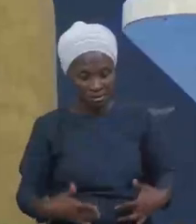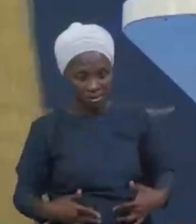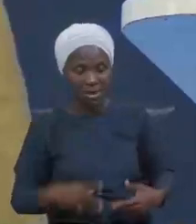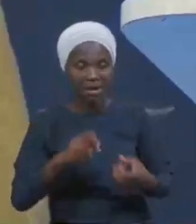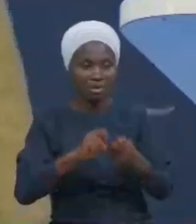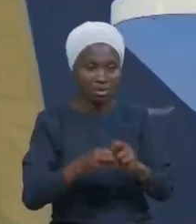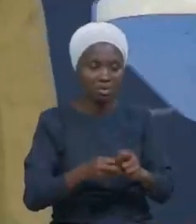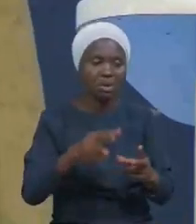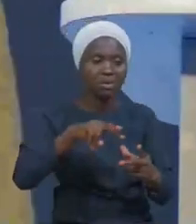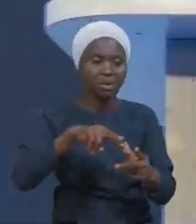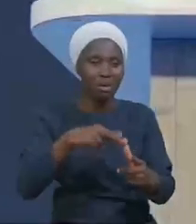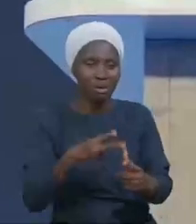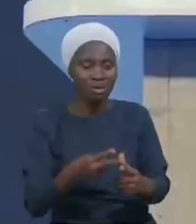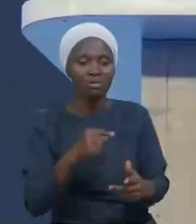péché.